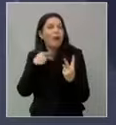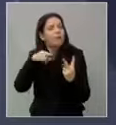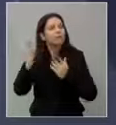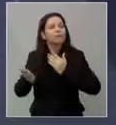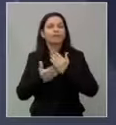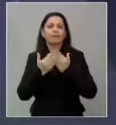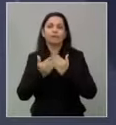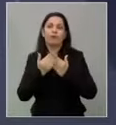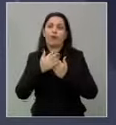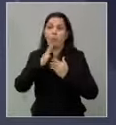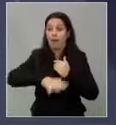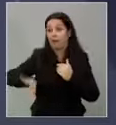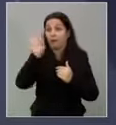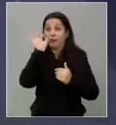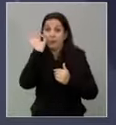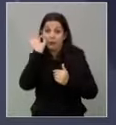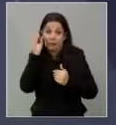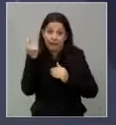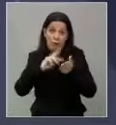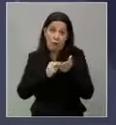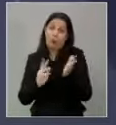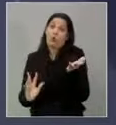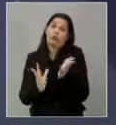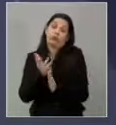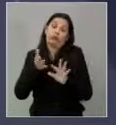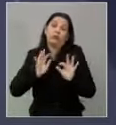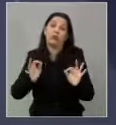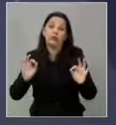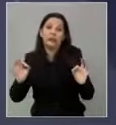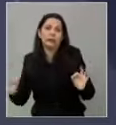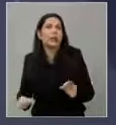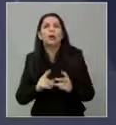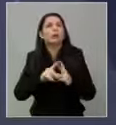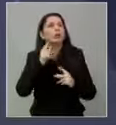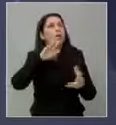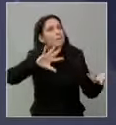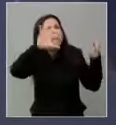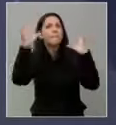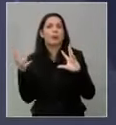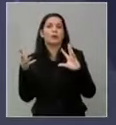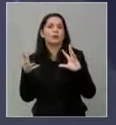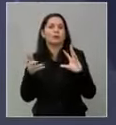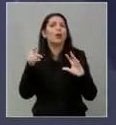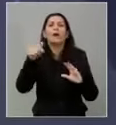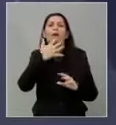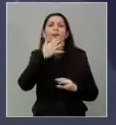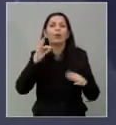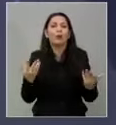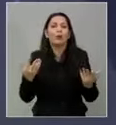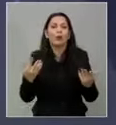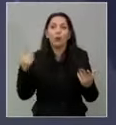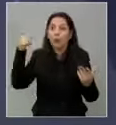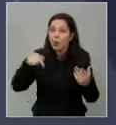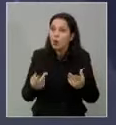οικονομία με πολλούς τρόπους. Πρώτα γιατί δημιουργούν ευκαιρίες απασχόλησης με εκατοντάδες